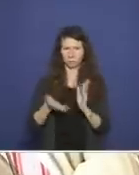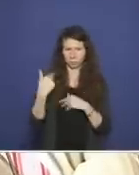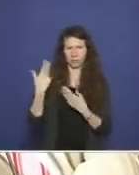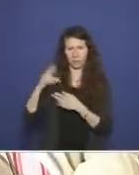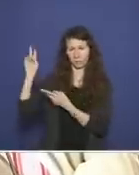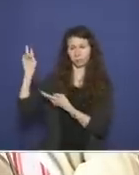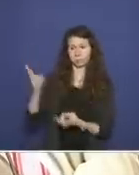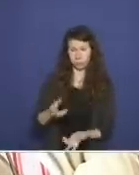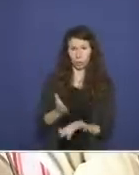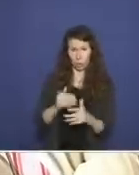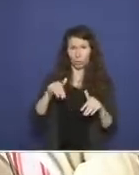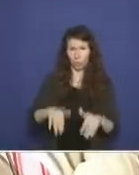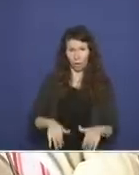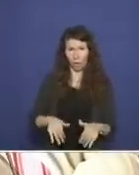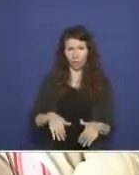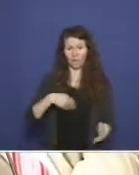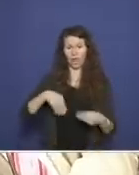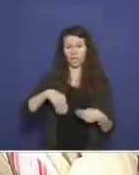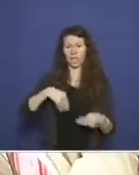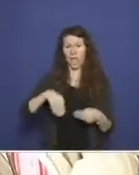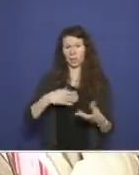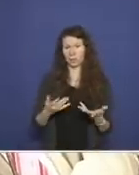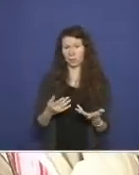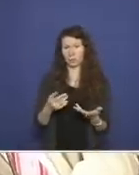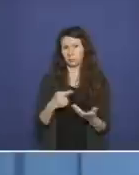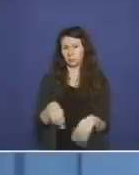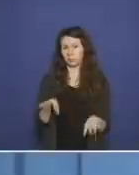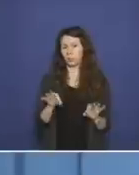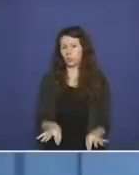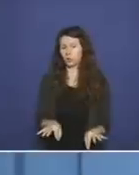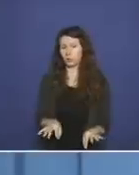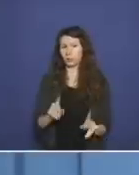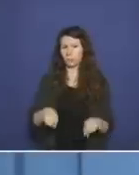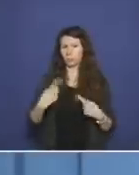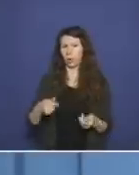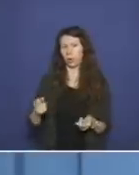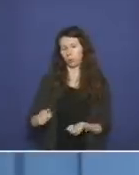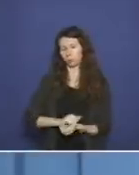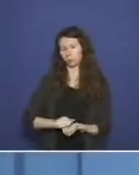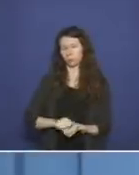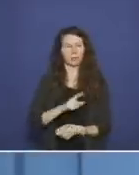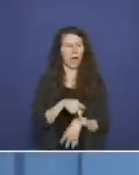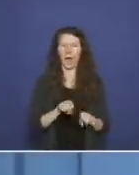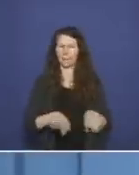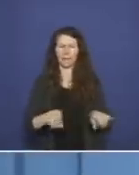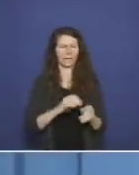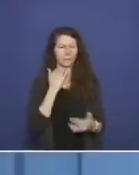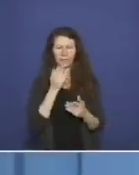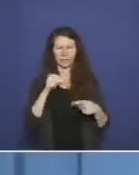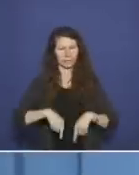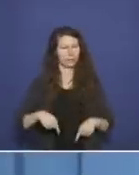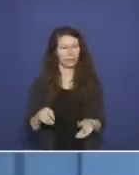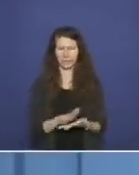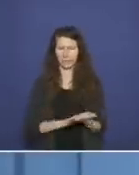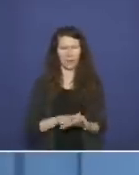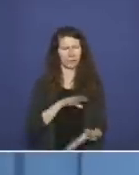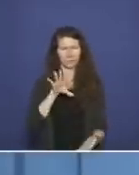auch stillschweigend vernichtet werden sollen. Können Sie dazu was sagen? Nee, Medienberichte kommentieren wir hier ja grundsätzlich nicht.